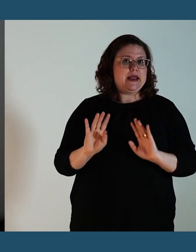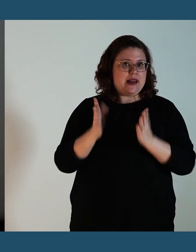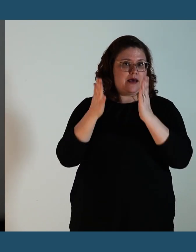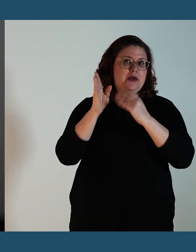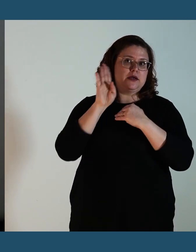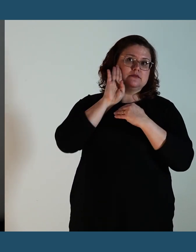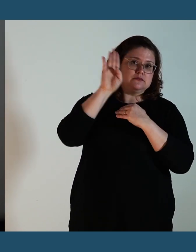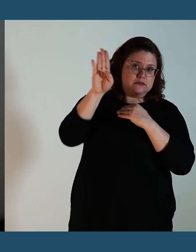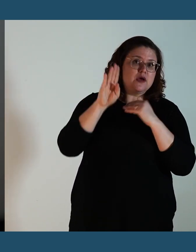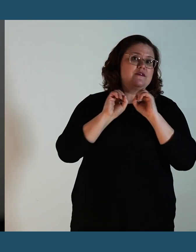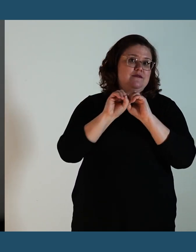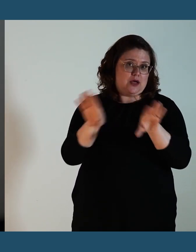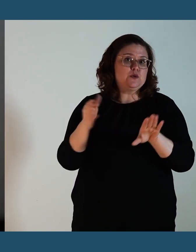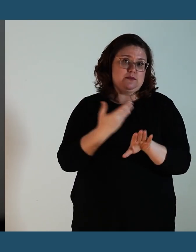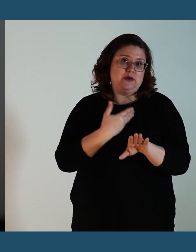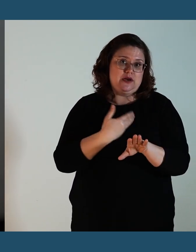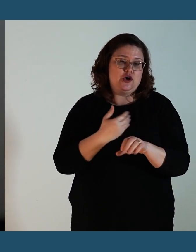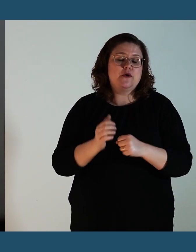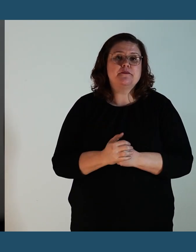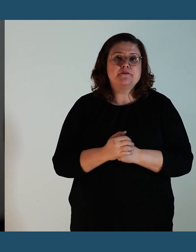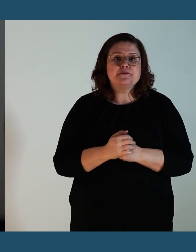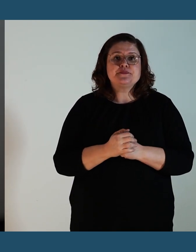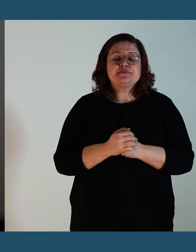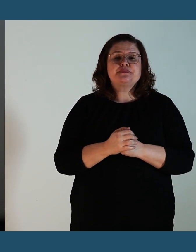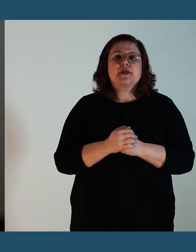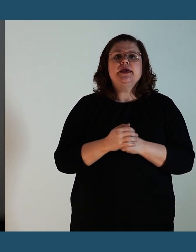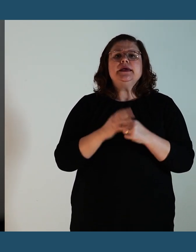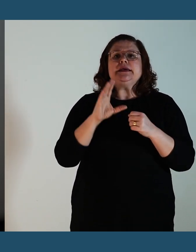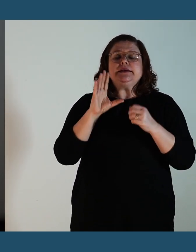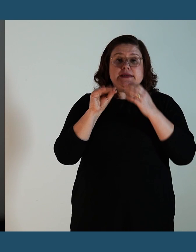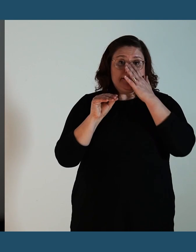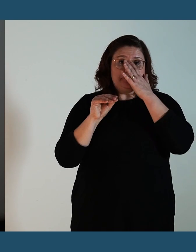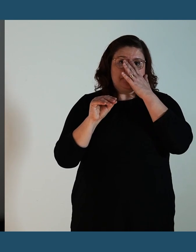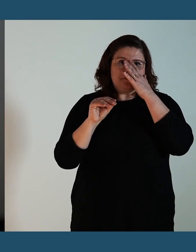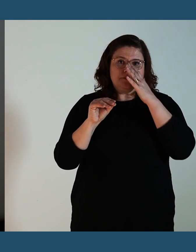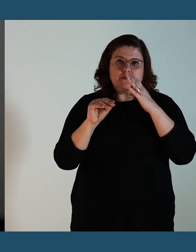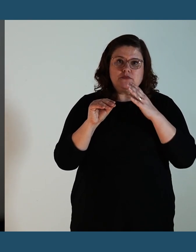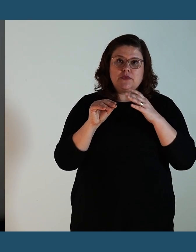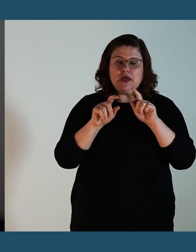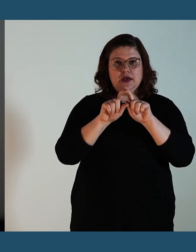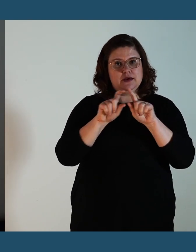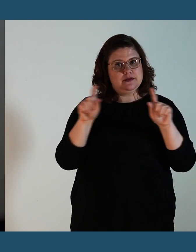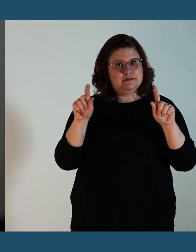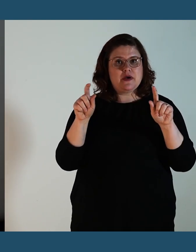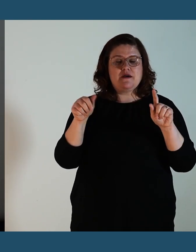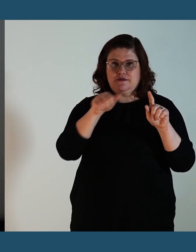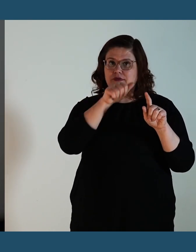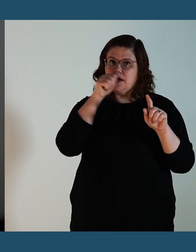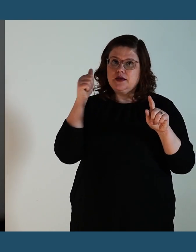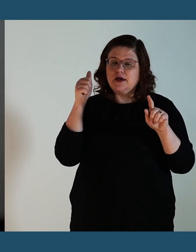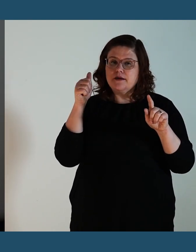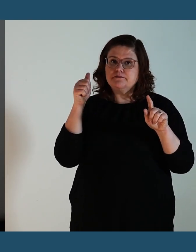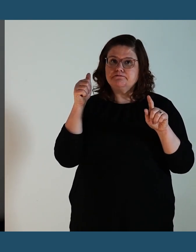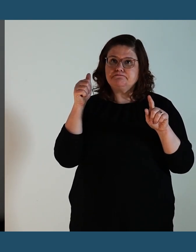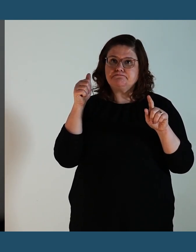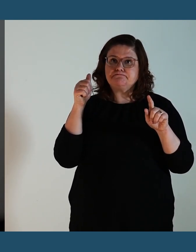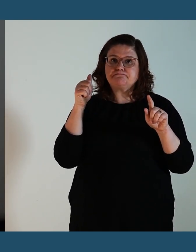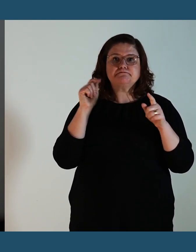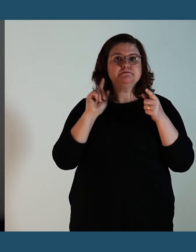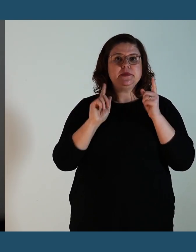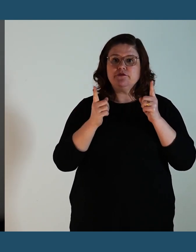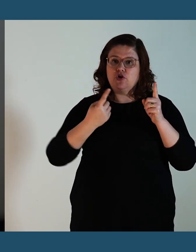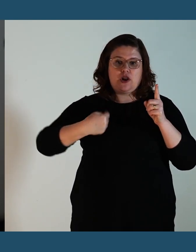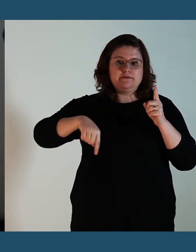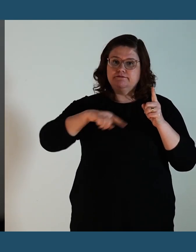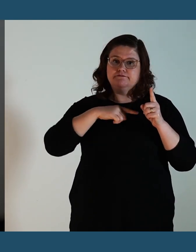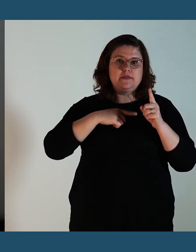kuin tulevaisuuteen todella paljon. Mutta ehkä tämä on niinku vaikea kysymys, ja niinku monillahan ei meille